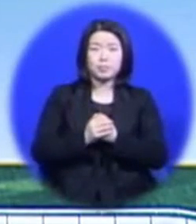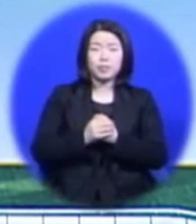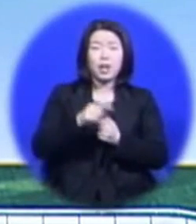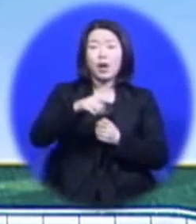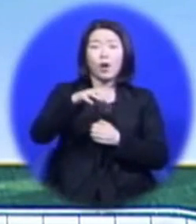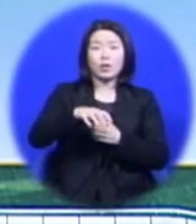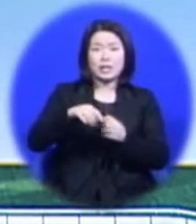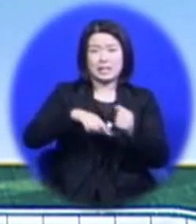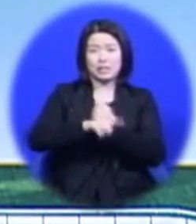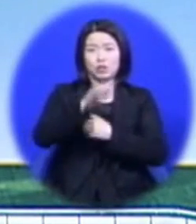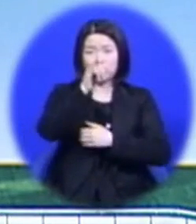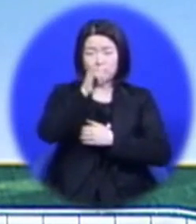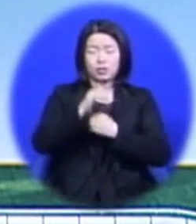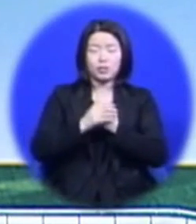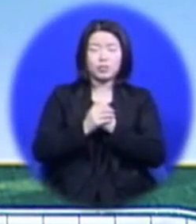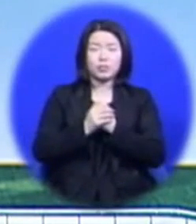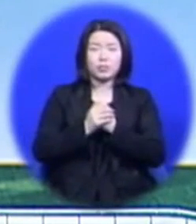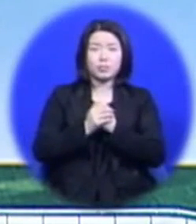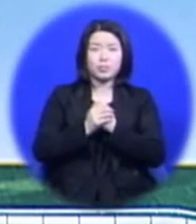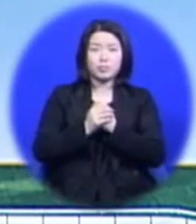거기에는 이유가 있습니다.